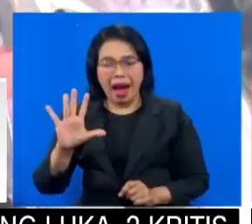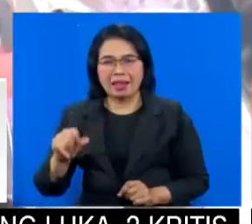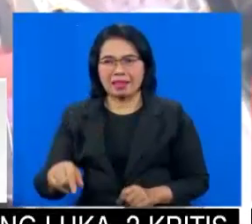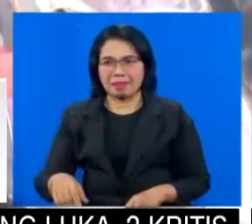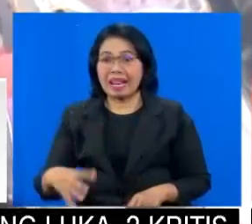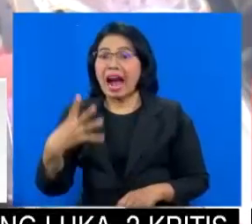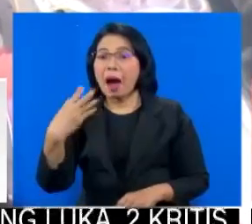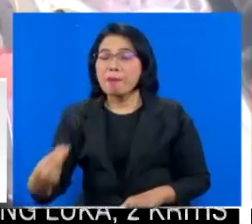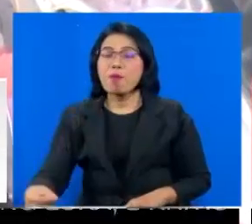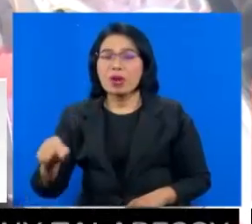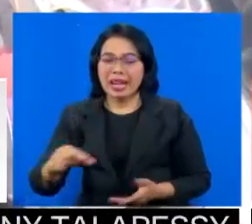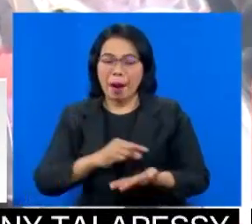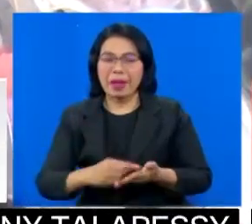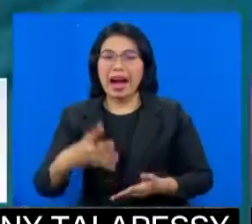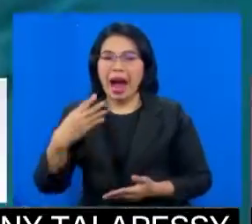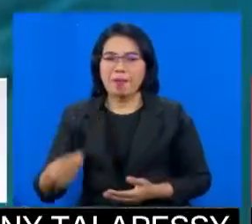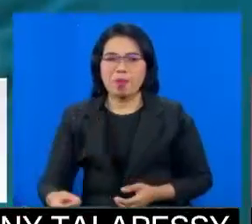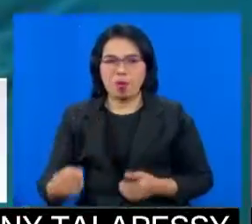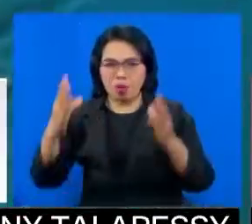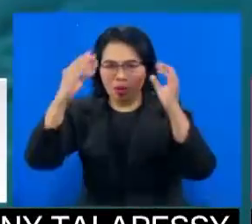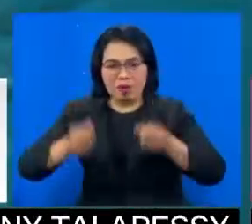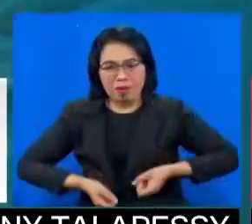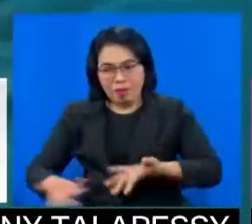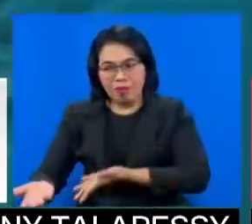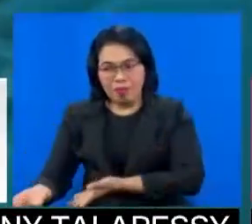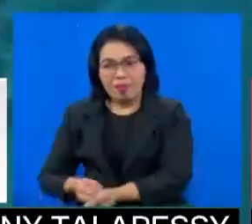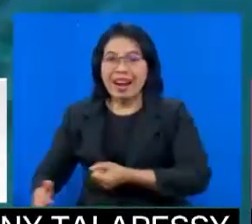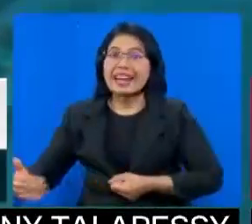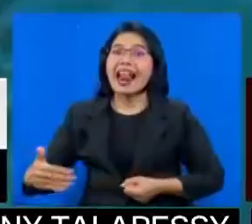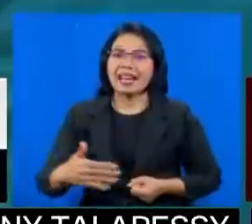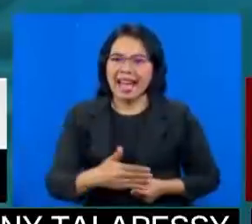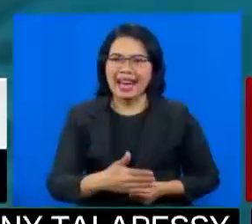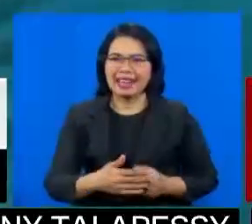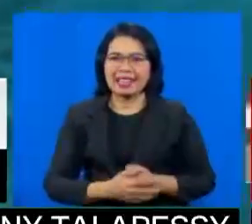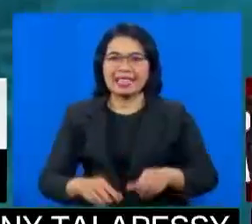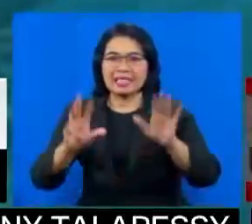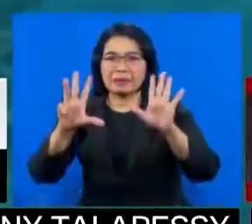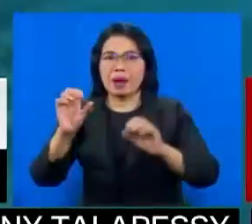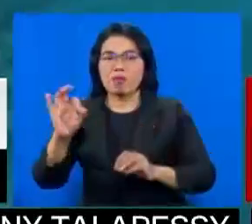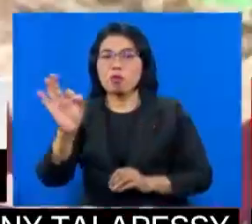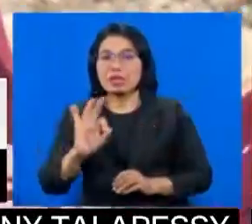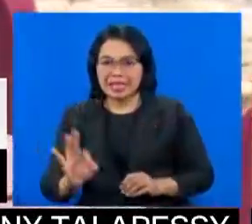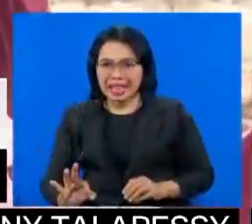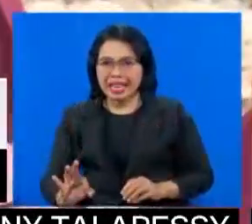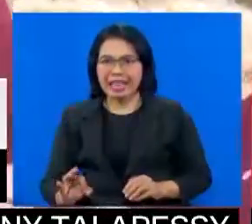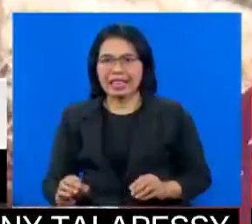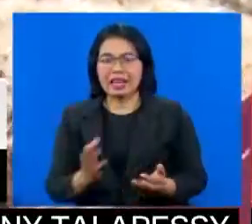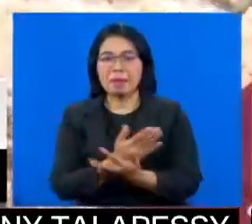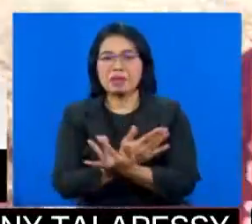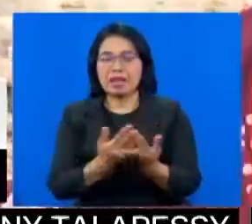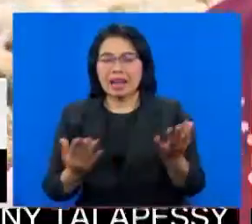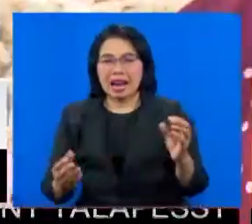sebagai kampung nelayan. Dari total 200 warga, 90% diantaranya adalah masyarakat keturunan suku